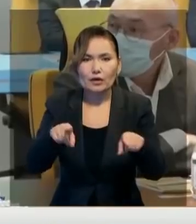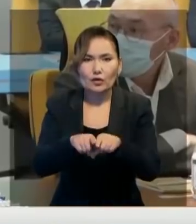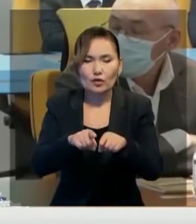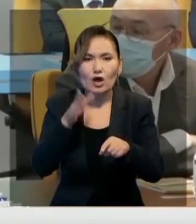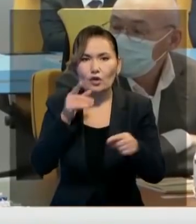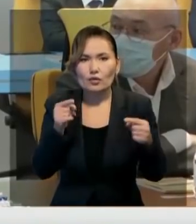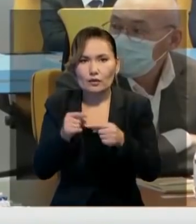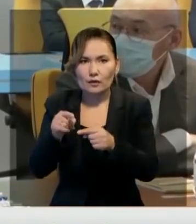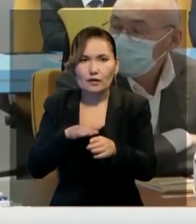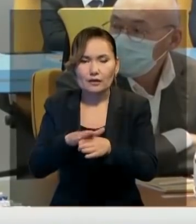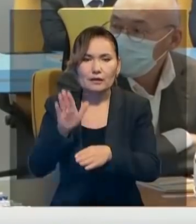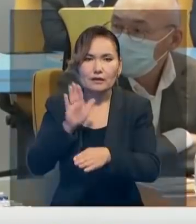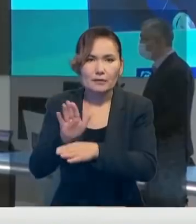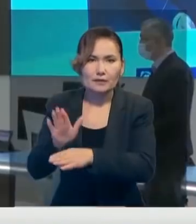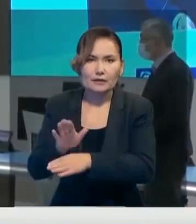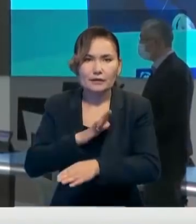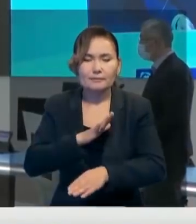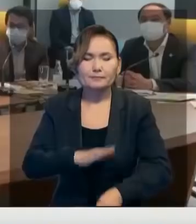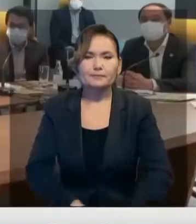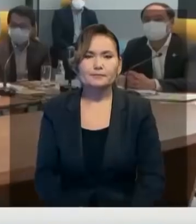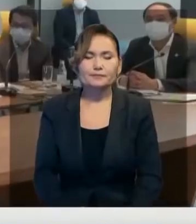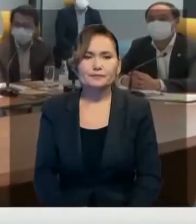уақытылы қабылдауды тапсырды.